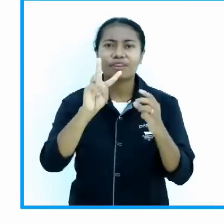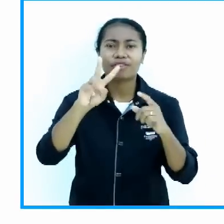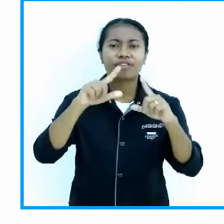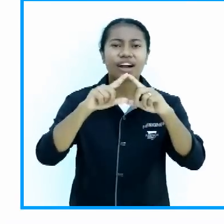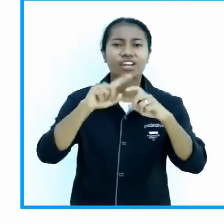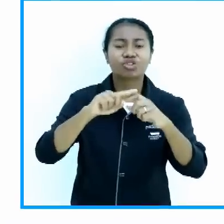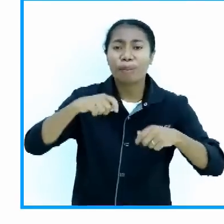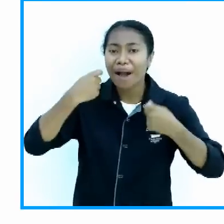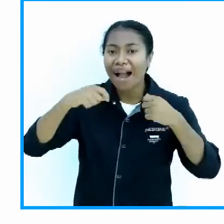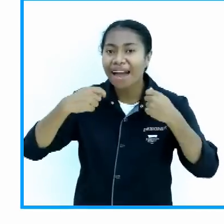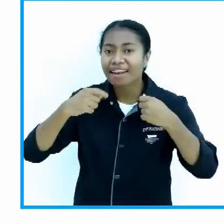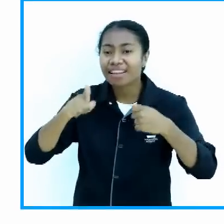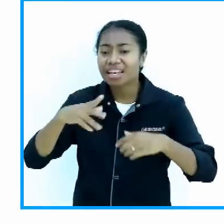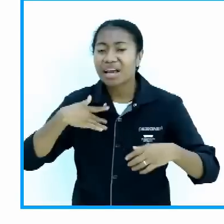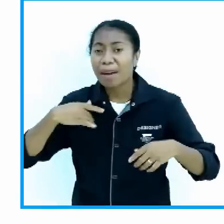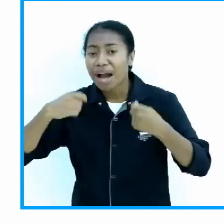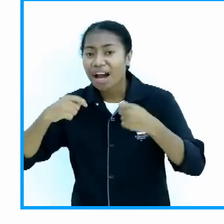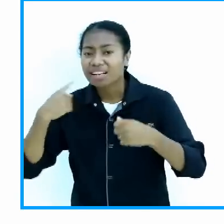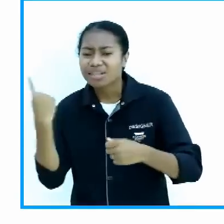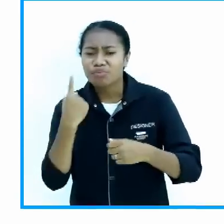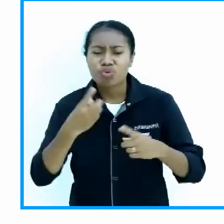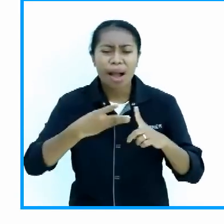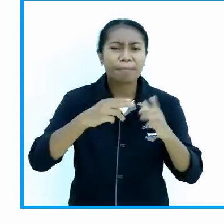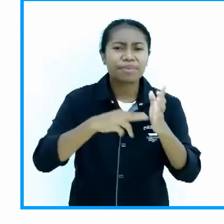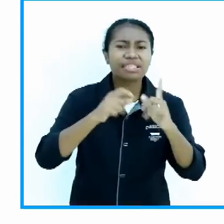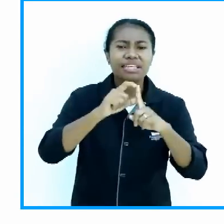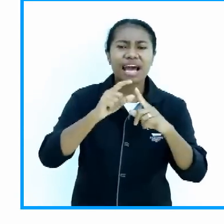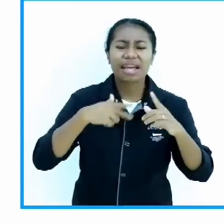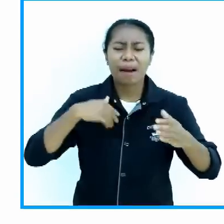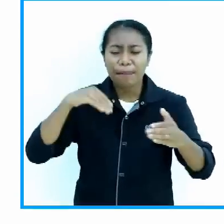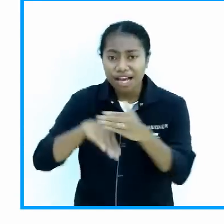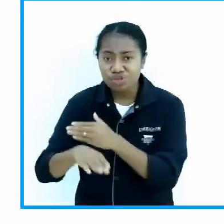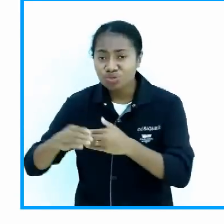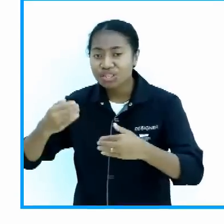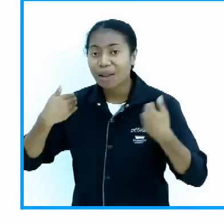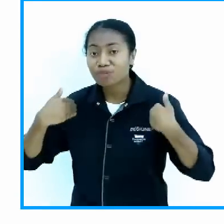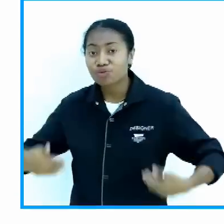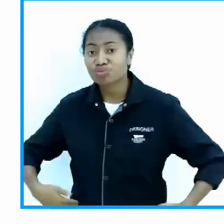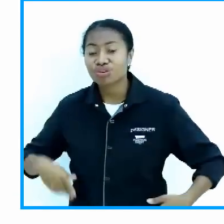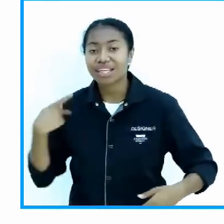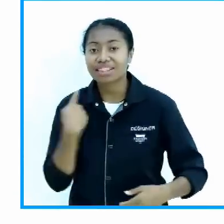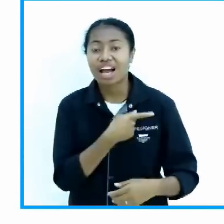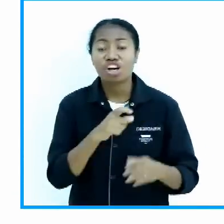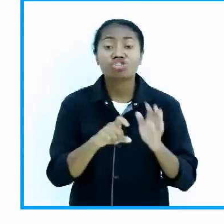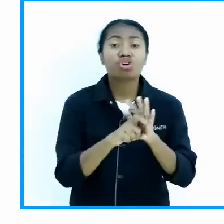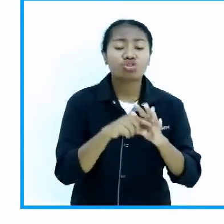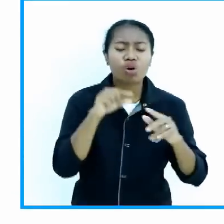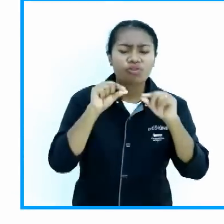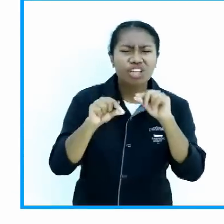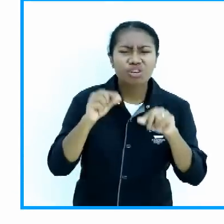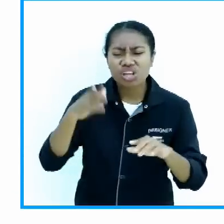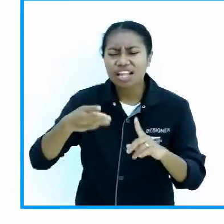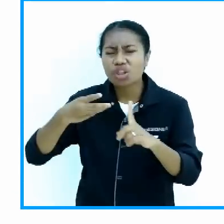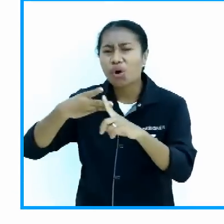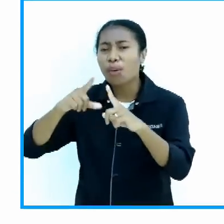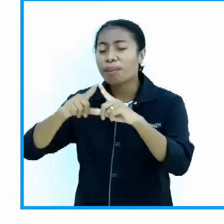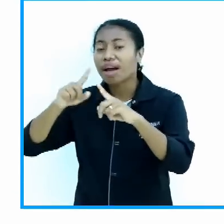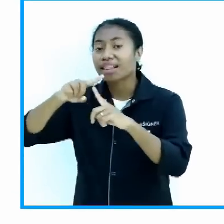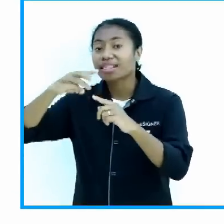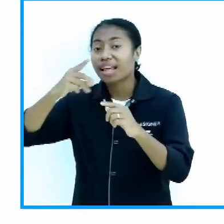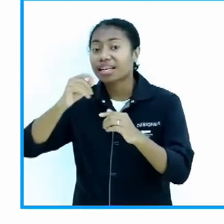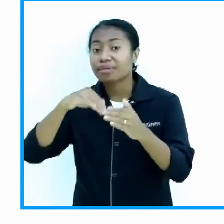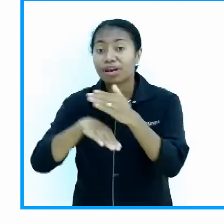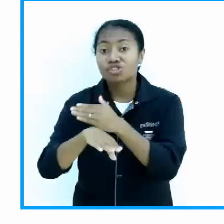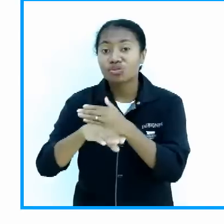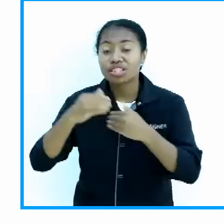asing apapun yang masuk ke dalam tubuh kita. Mau virus, mau bakteri, mau debu saja, kalau dia bisa tembus kulit, masuk pertama ke dalam tubuh,